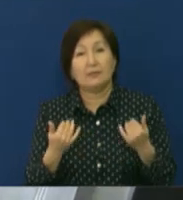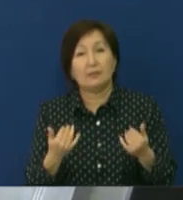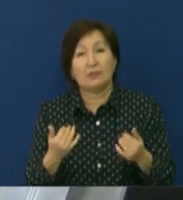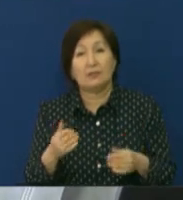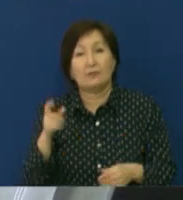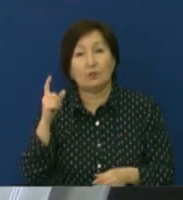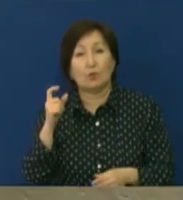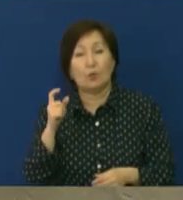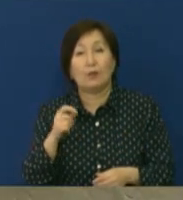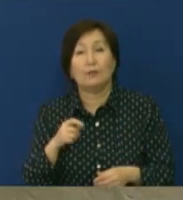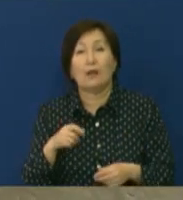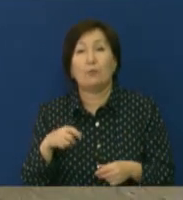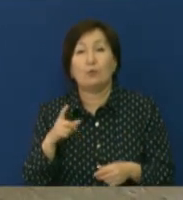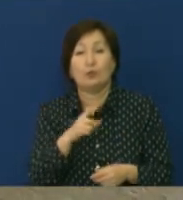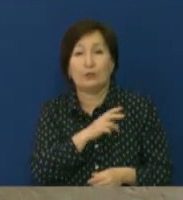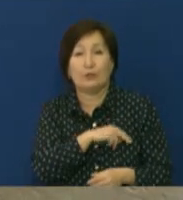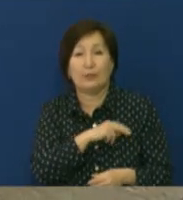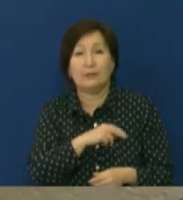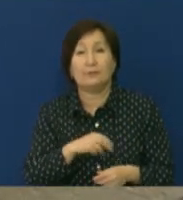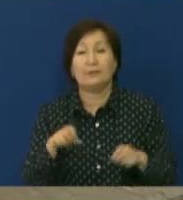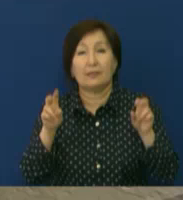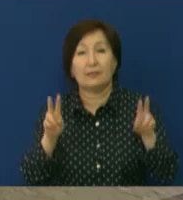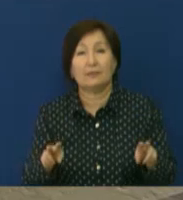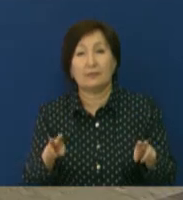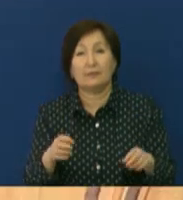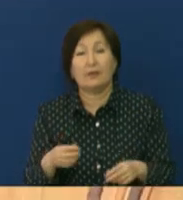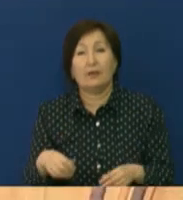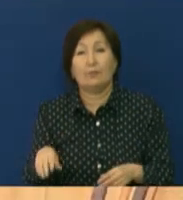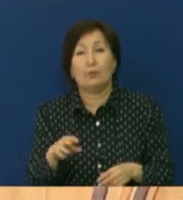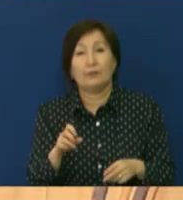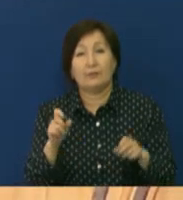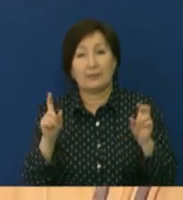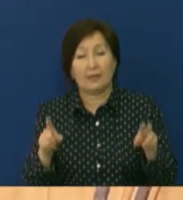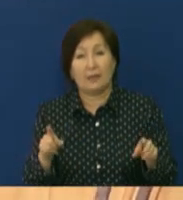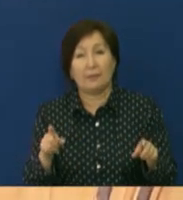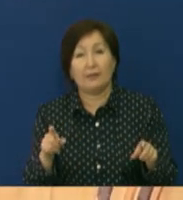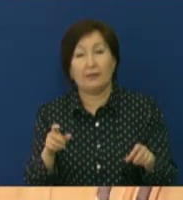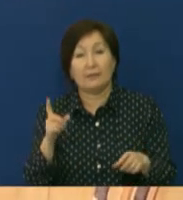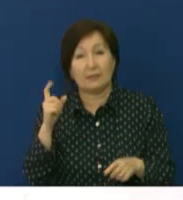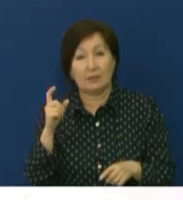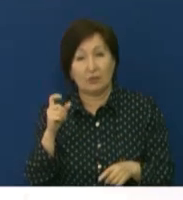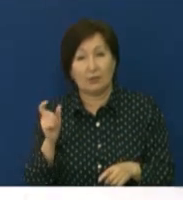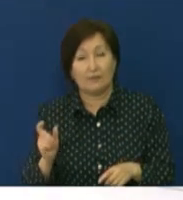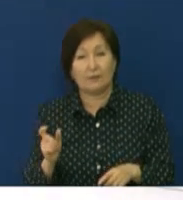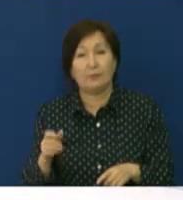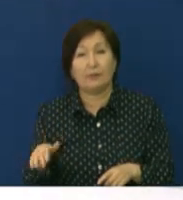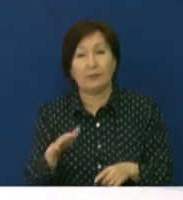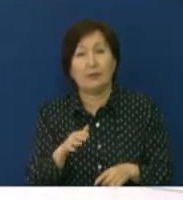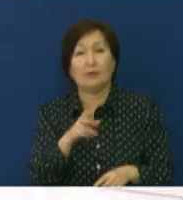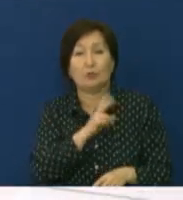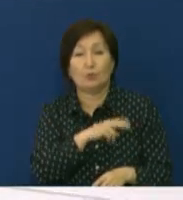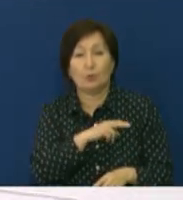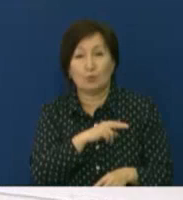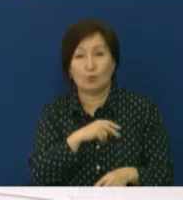специалистов большая часть из них трудоустроены в процессе обучения предпочтения дается получением студентами максимальных